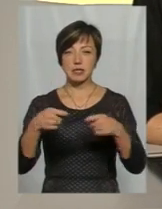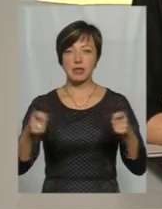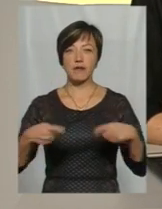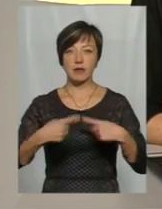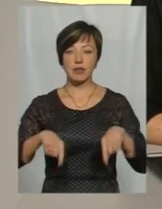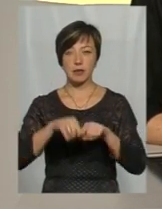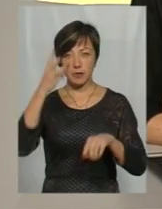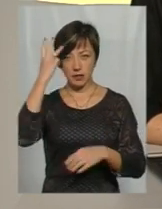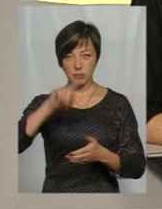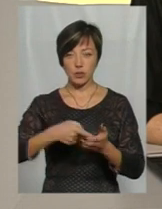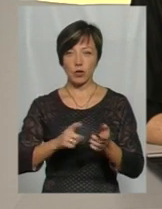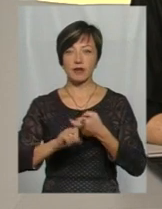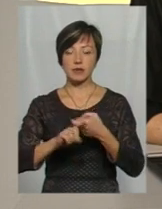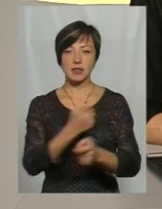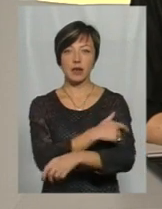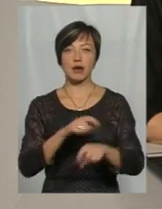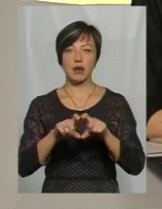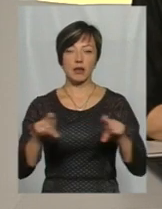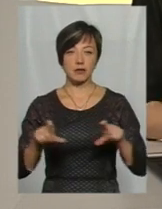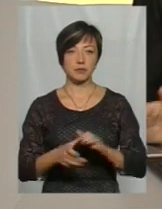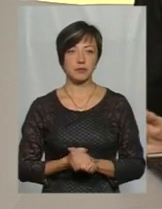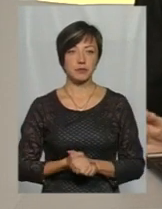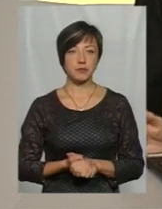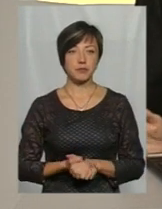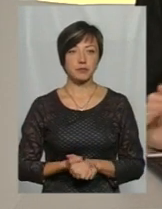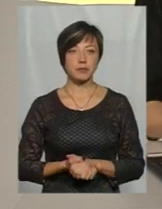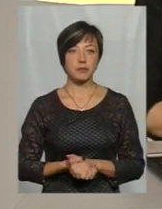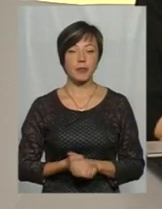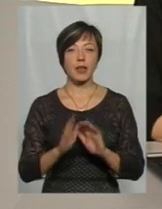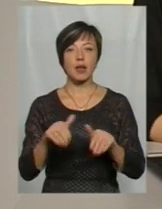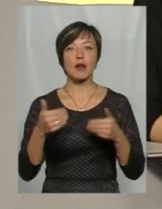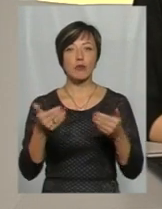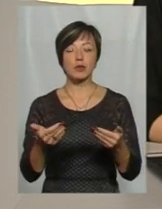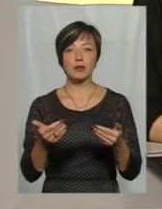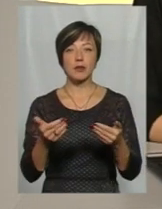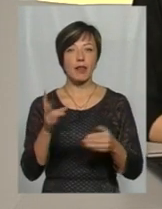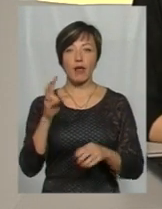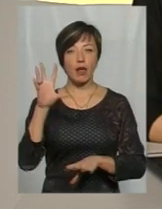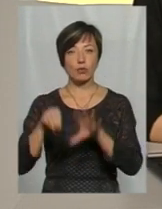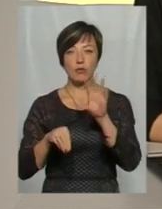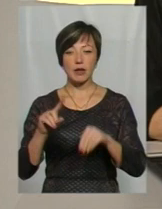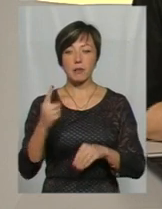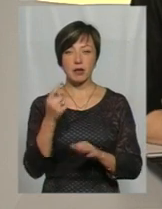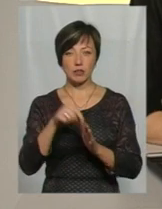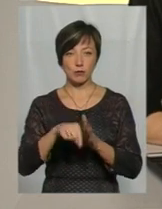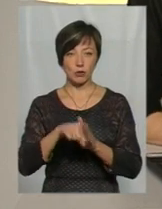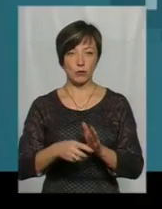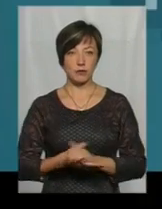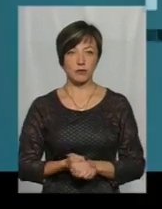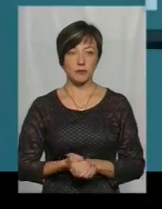відділенням Хмельницької міської інфекційної лікарні Інна Гвоздовська. Вона рекомендує не ігнорувати перших симптомів.